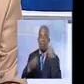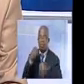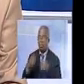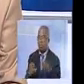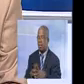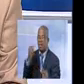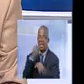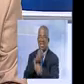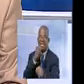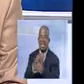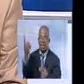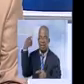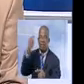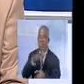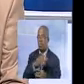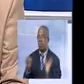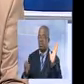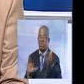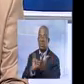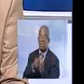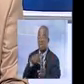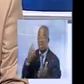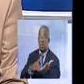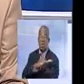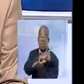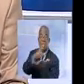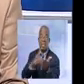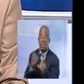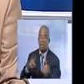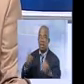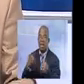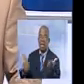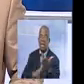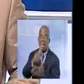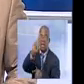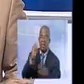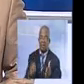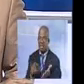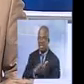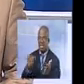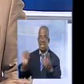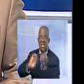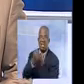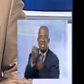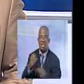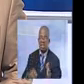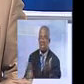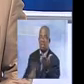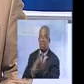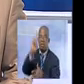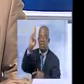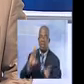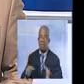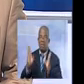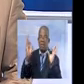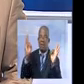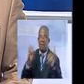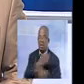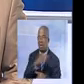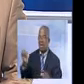des universités publiques demeure une préoccupation en Côte d'Ivoire. Face à cette situation, l'université Félix Houphouët-Boigny et